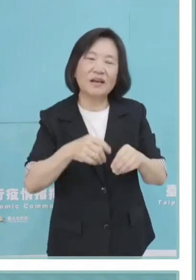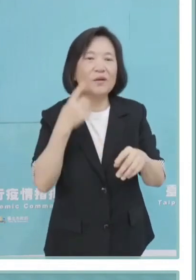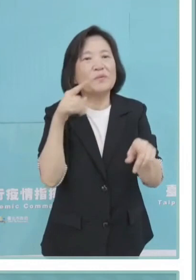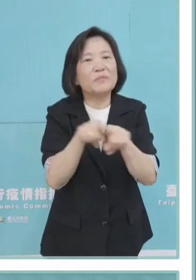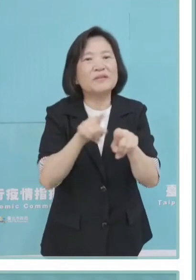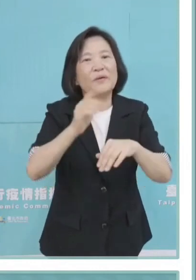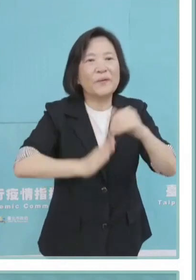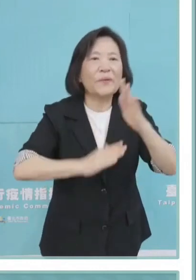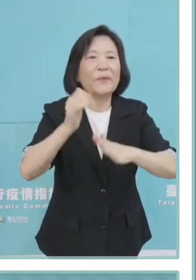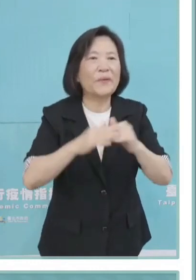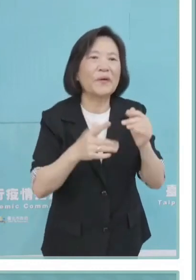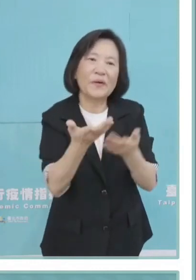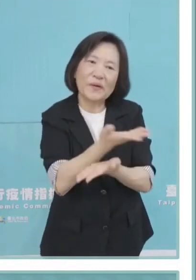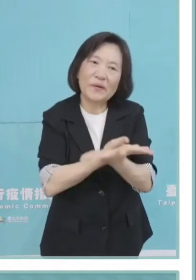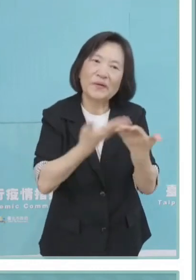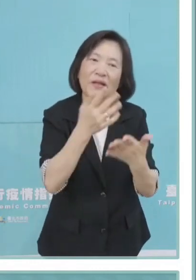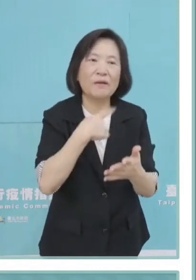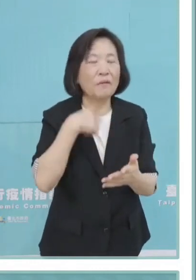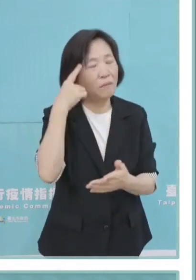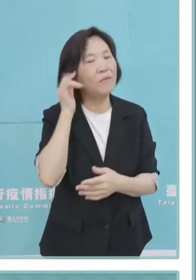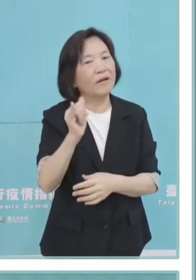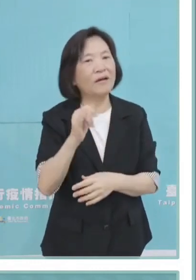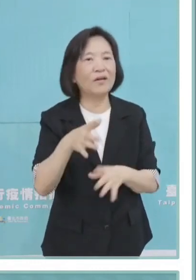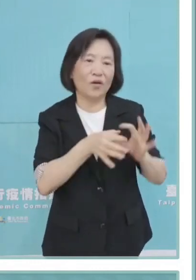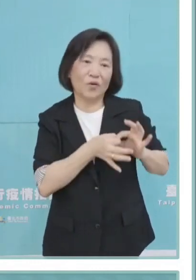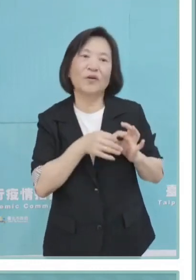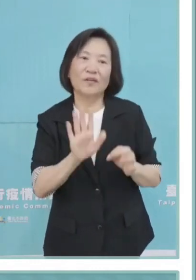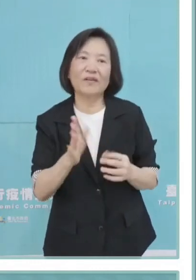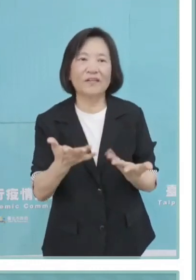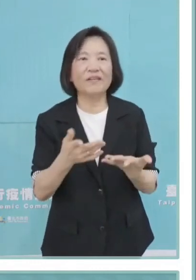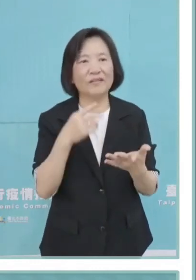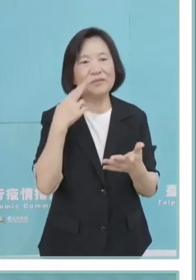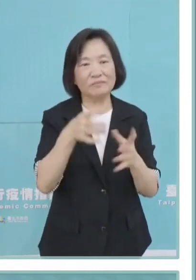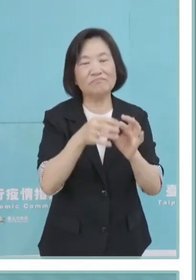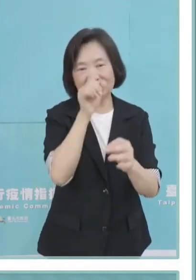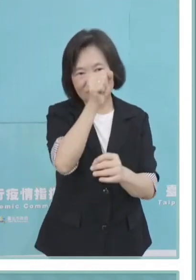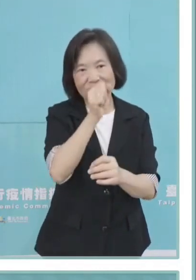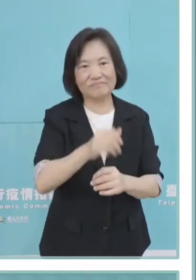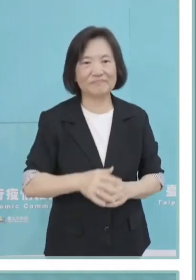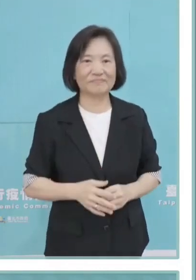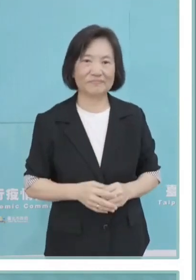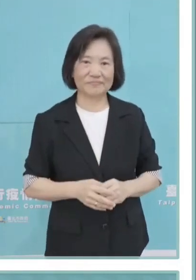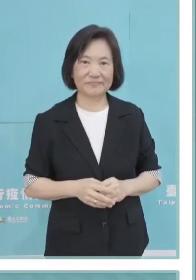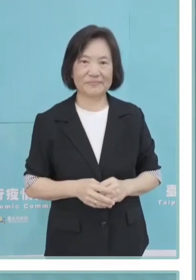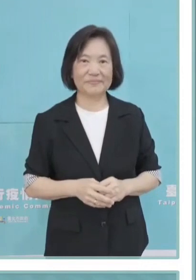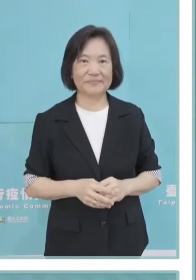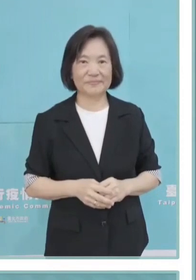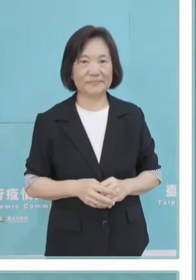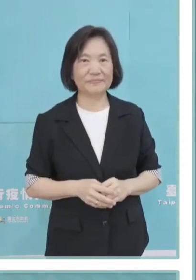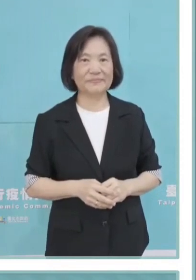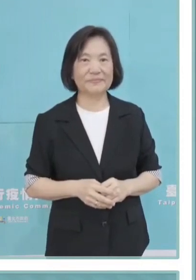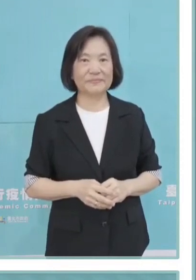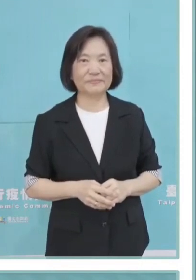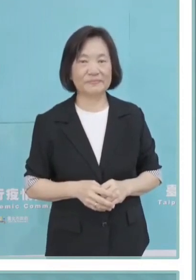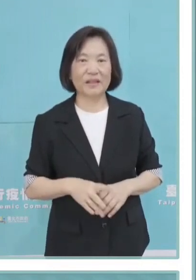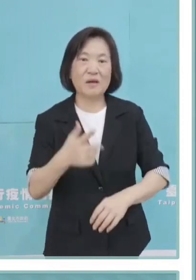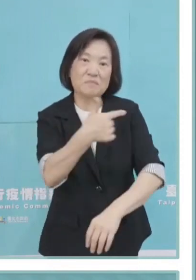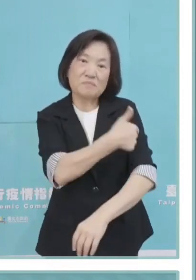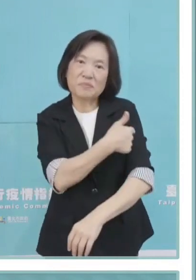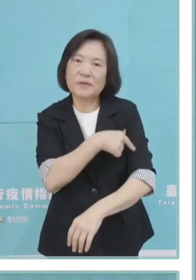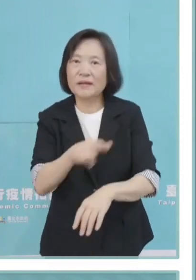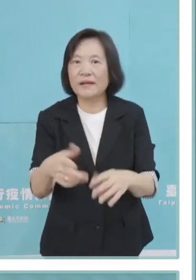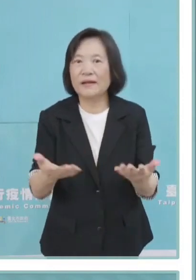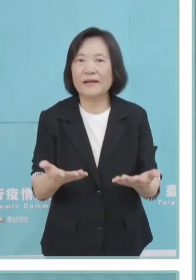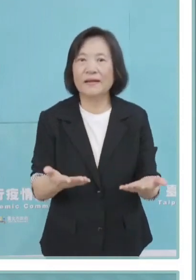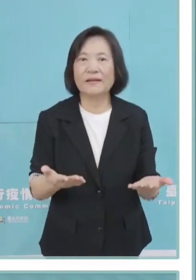常都有在来往，这样这也还好，就是表示关系良好。至于说那个疫苗的事